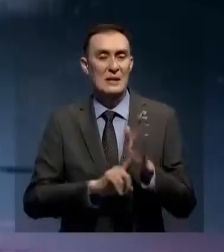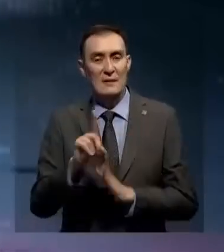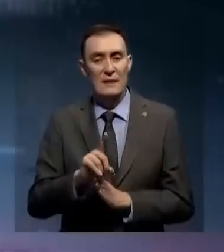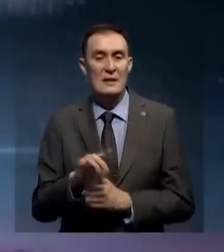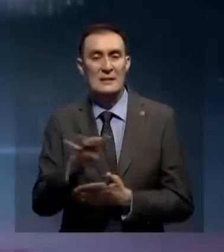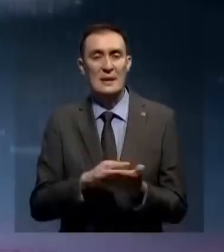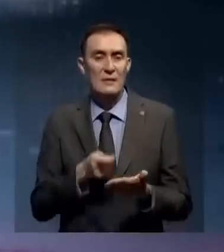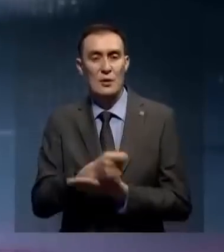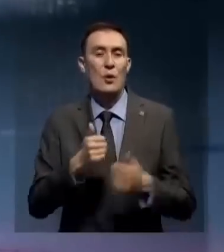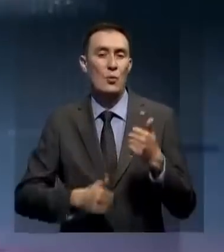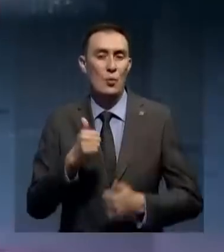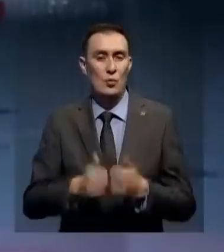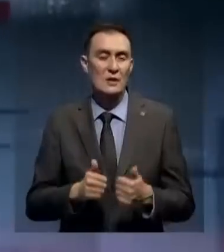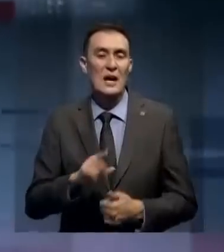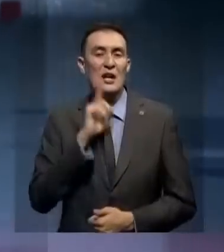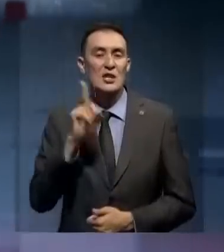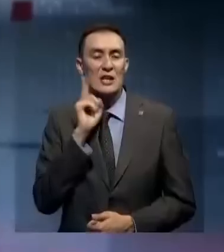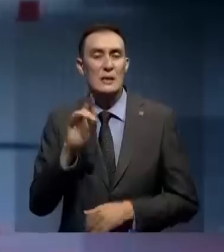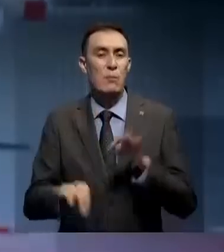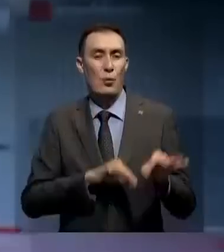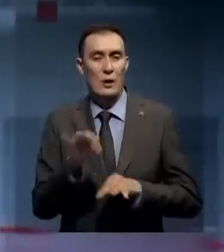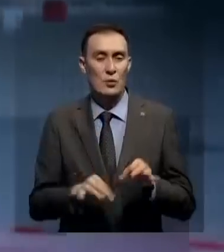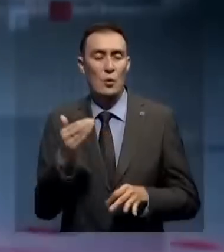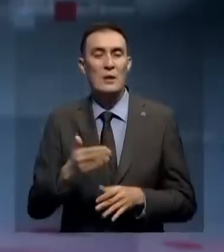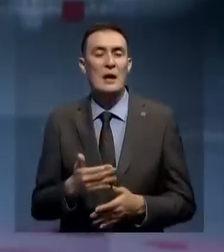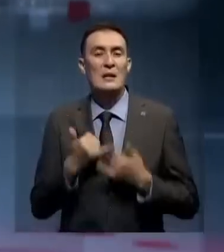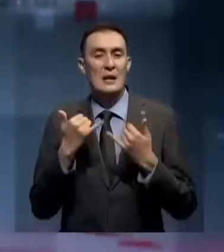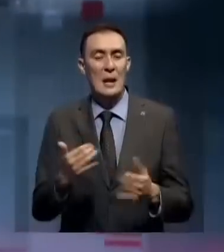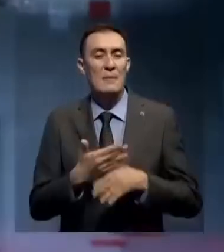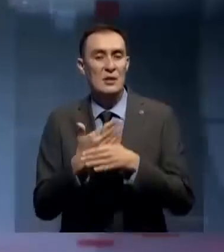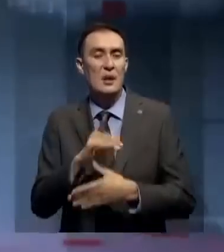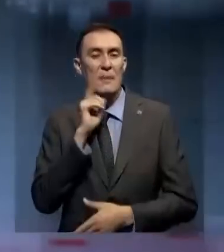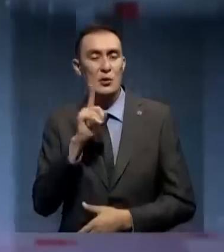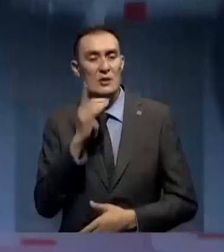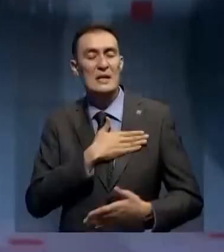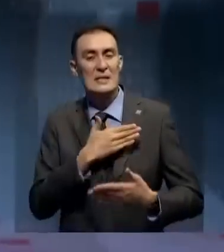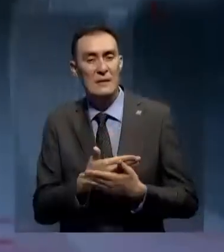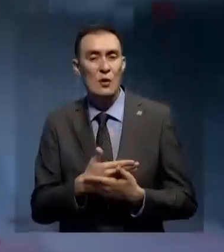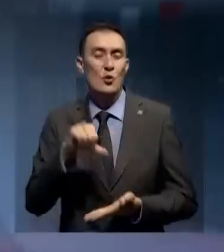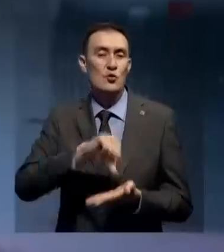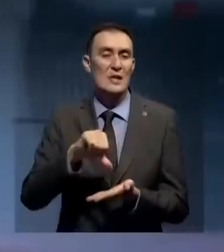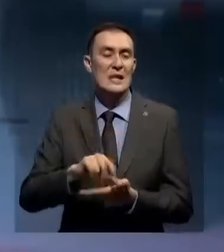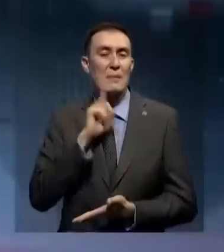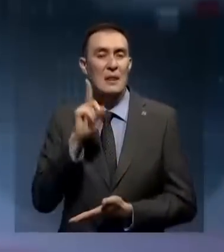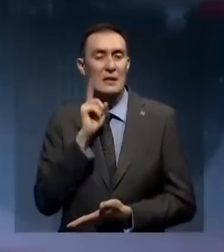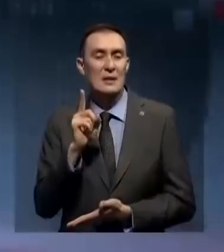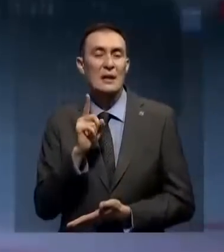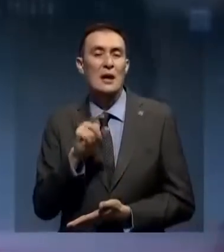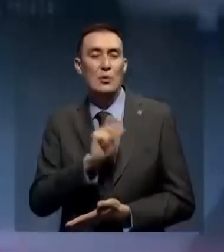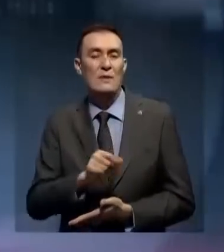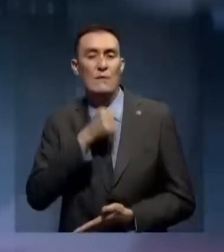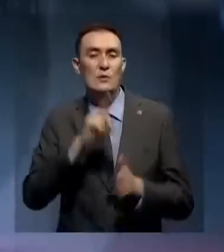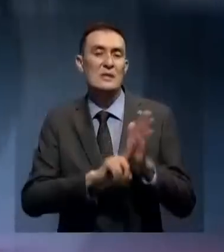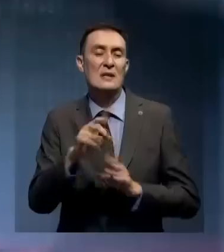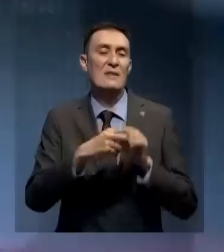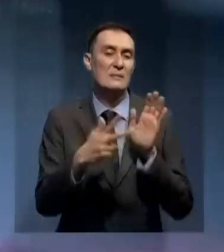прием заявок на конкурс «ЖАЗ Проджект». Он направлен на поддержку молодежных инициатив. Участники – молодые кызылординцы в